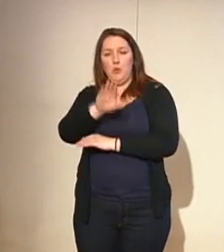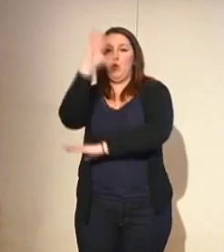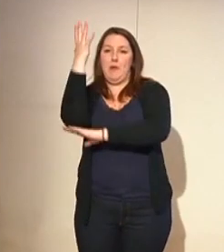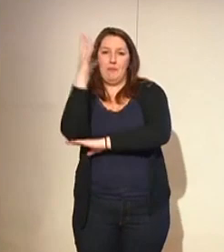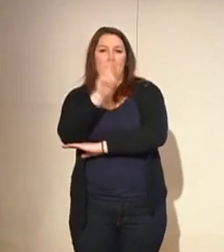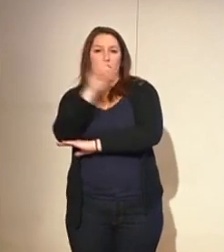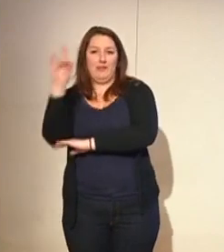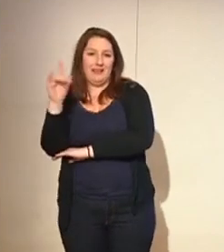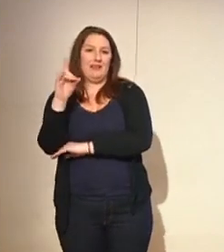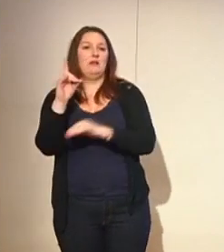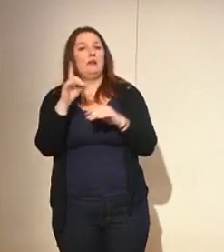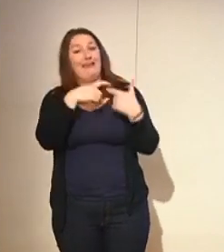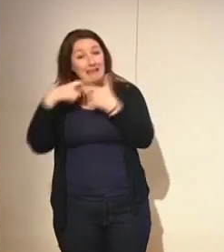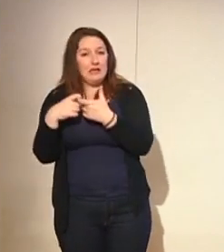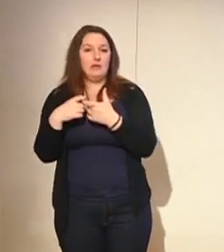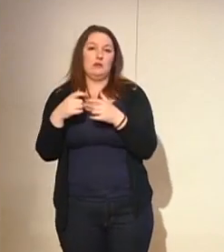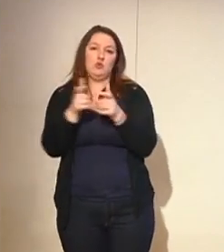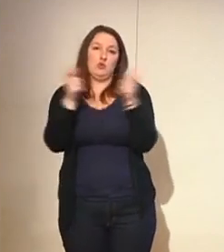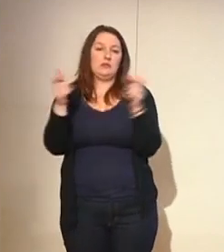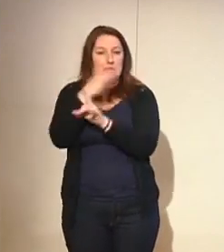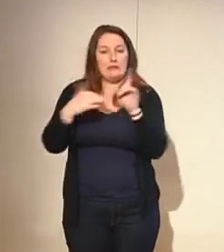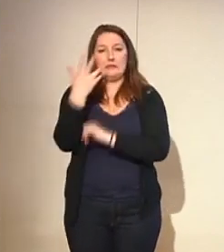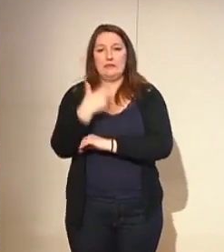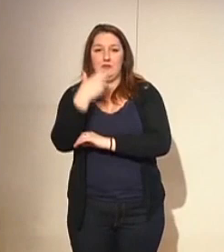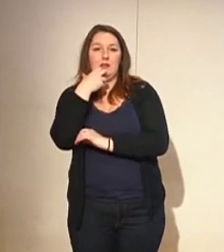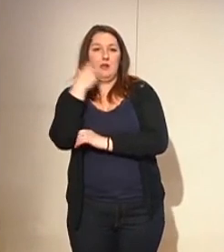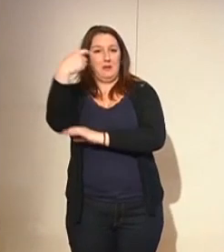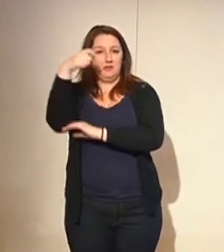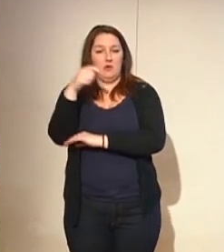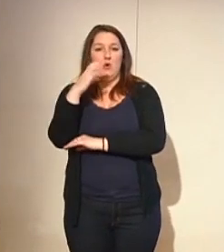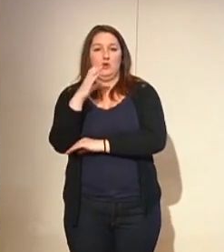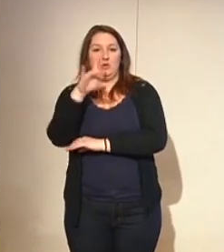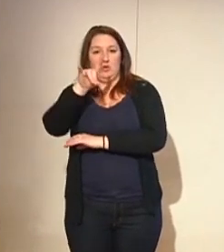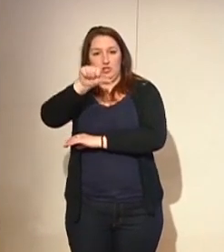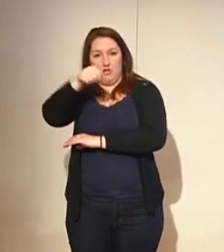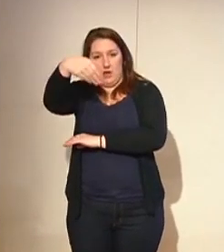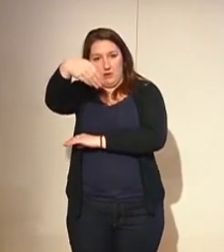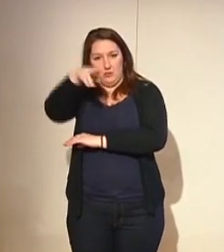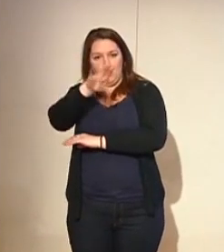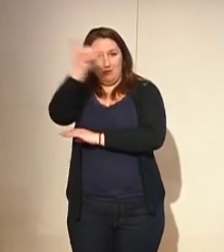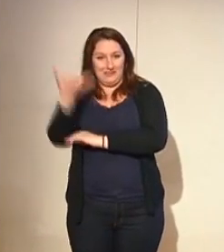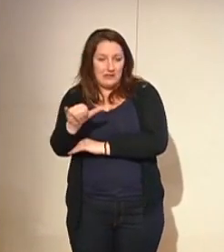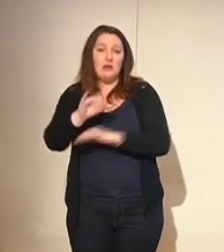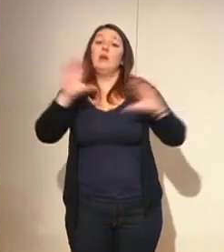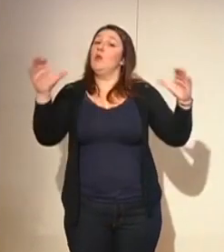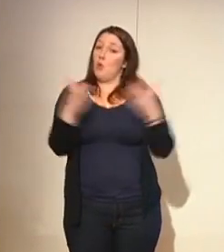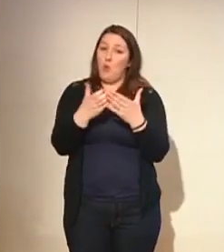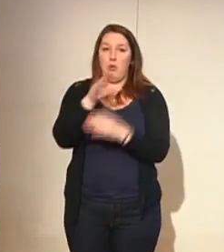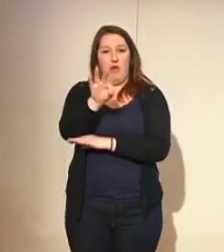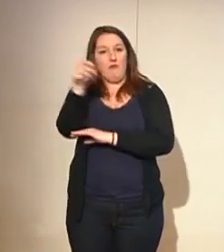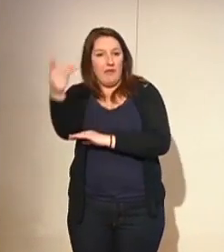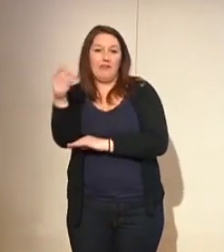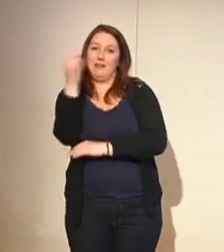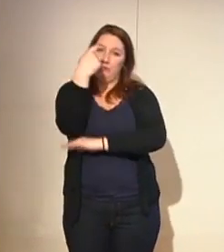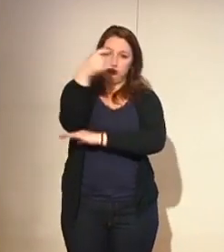civile présidé par Mathieu chamussi et le groupe Front national présidé par Mireille dornano voilà pour la